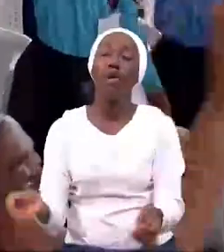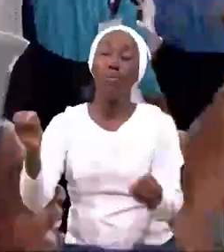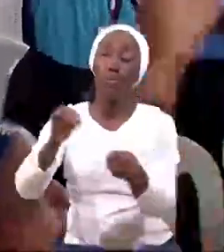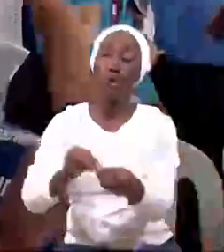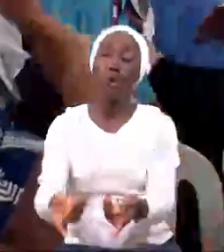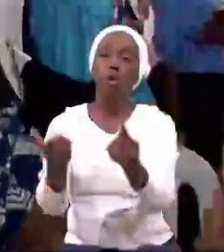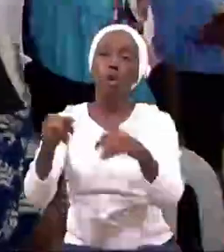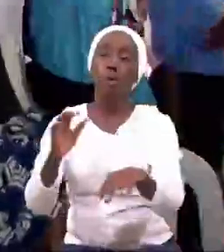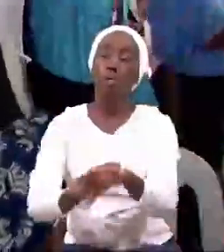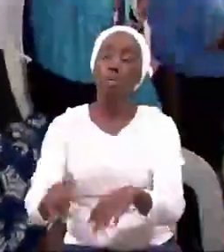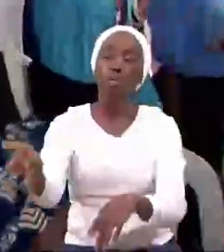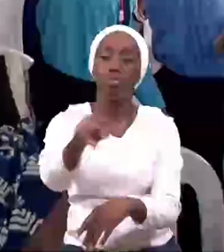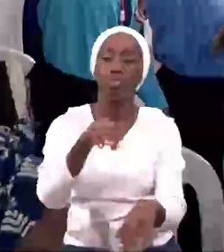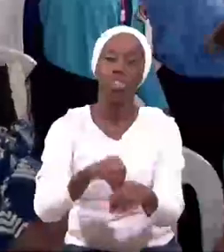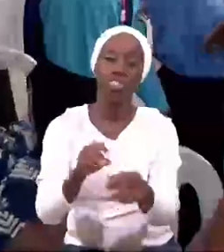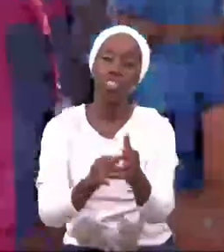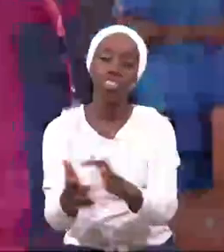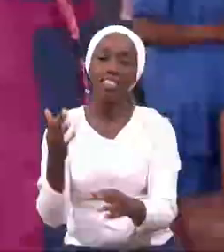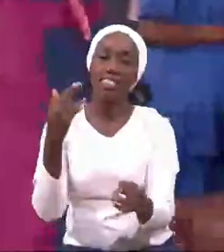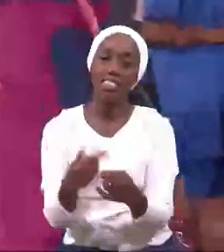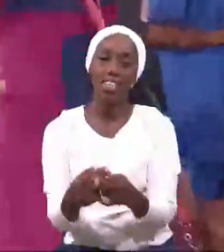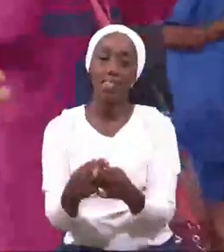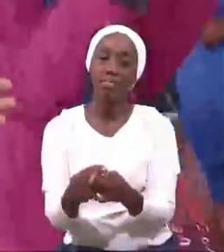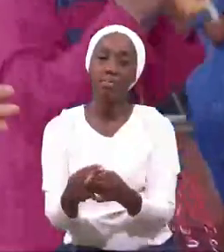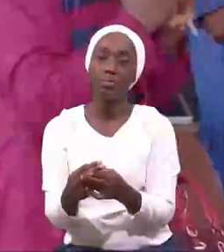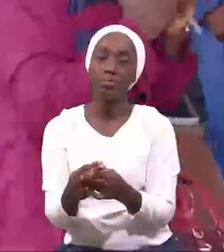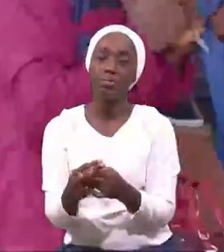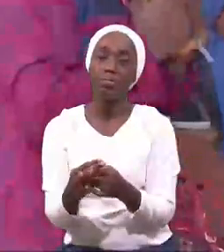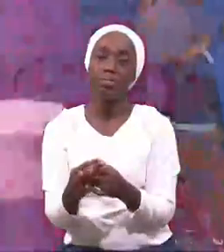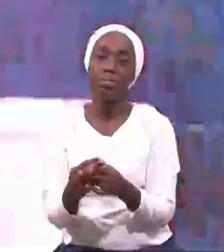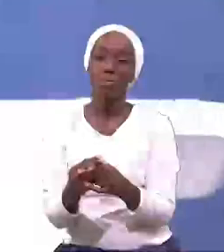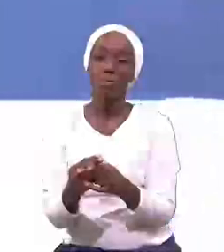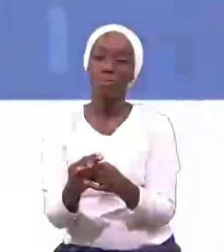viens sur vous au nom de Jésus.